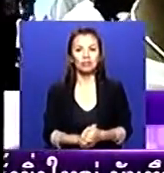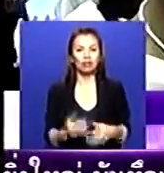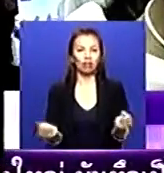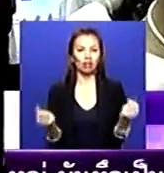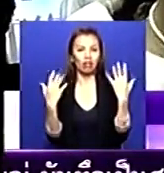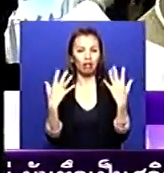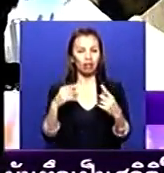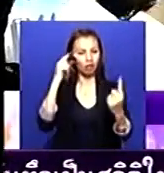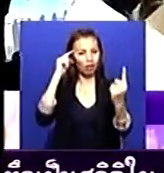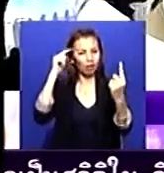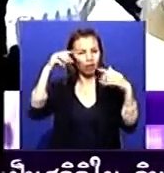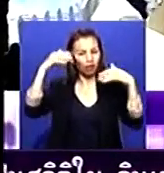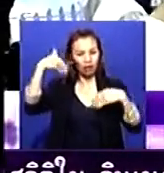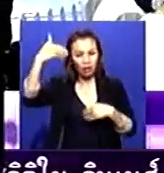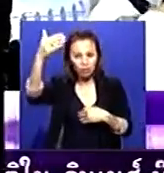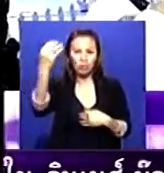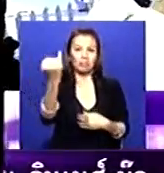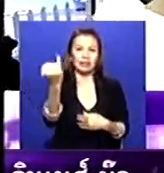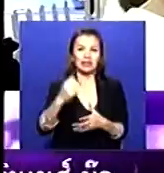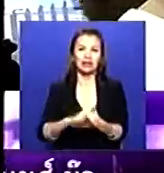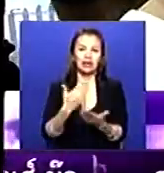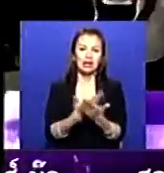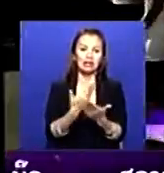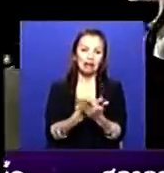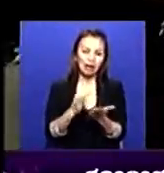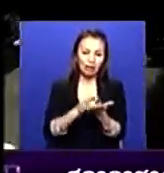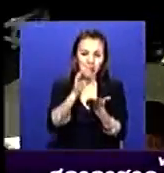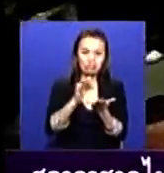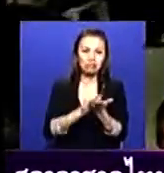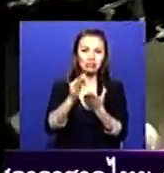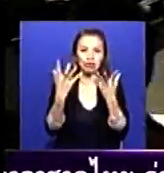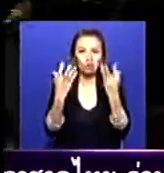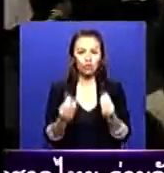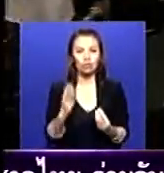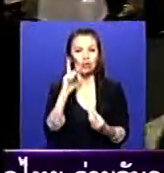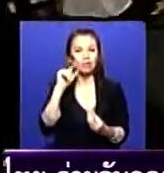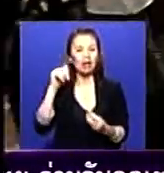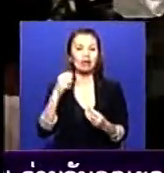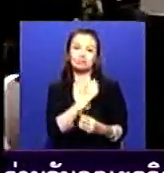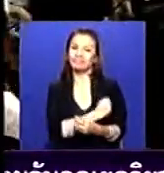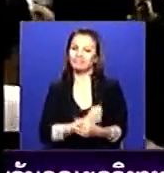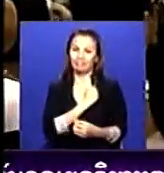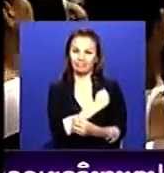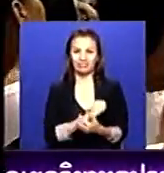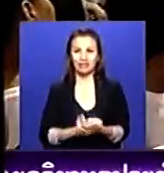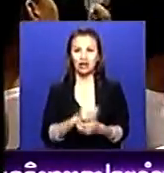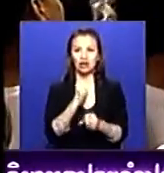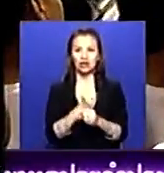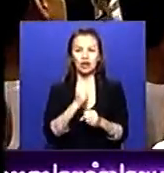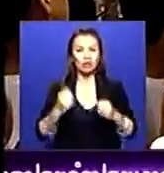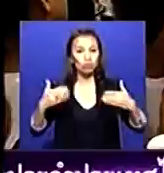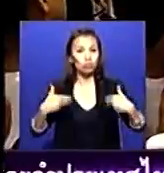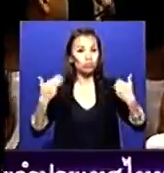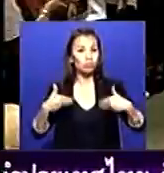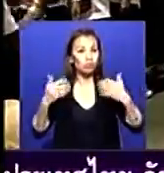เสียอนาคตเสียตังค์พ่อแม่เสียใจ เช่นเดียวกับการแสดงดนตรีและสันทนาการจากสมาคม